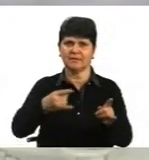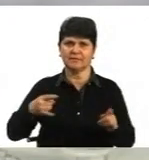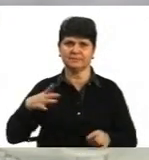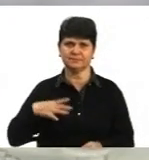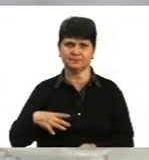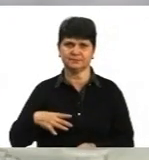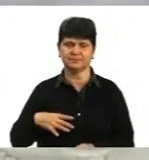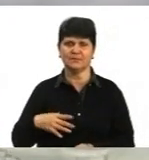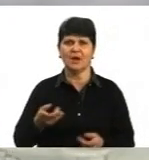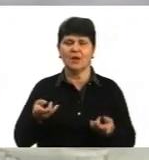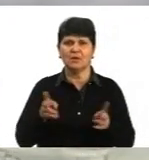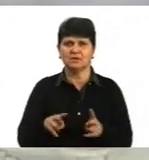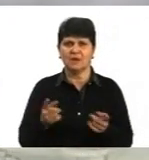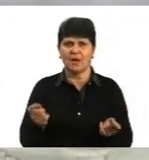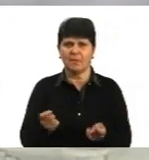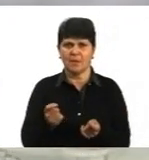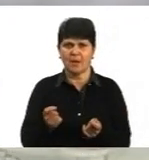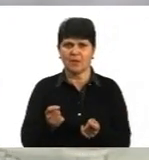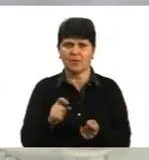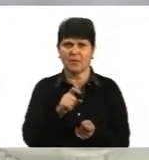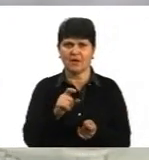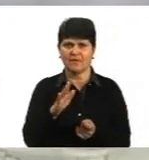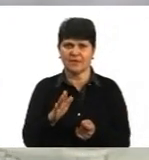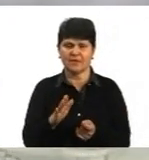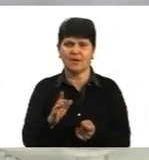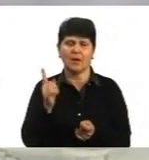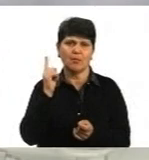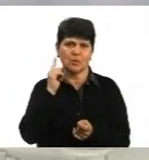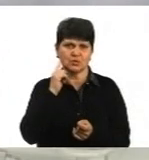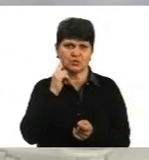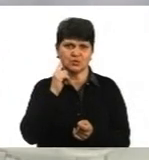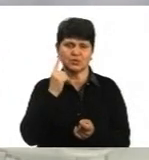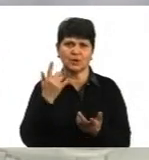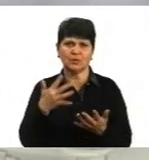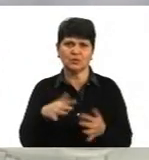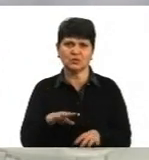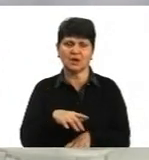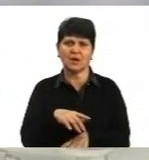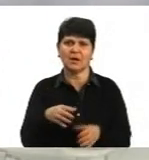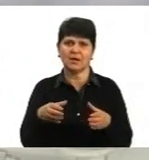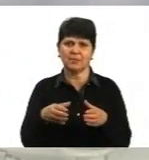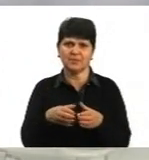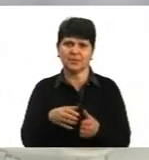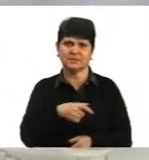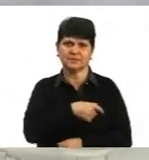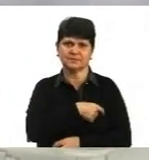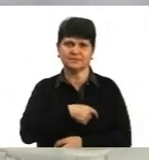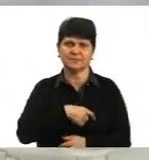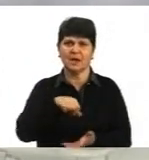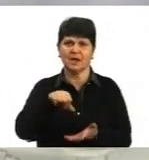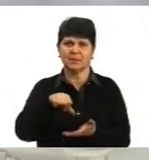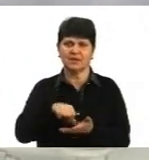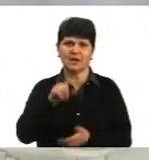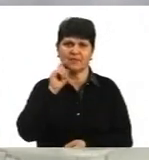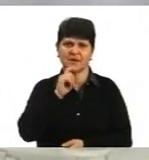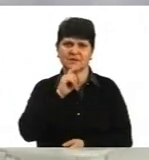Хвилина до завершення залишається. Пане Сергію, вже ми почули про позицію депутатського корпусу, представника депутата Вінницької міської